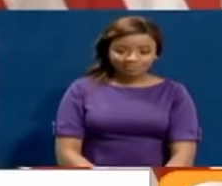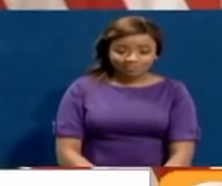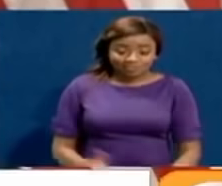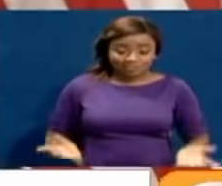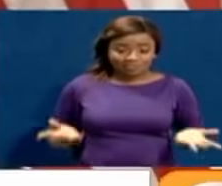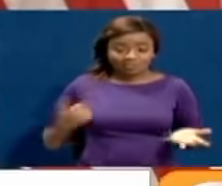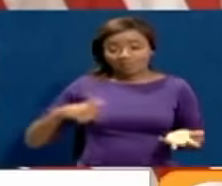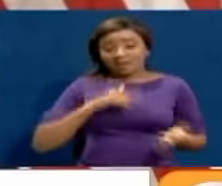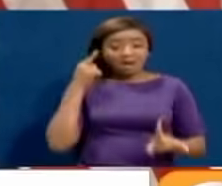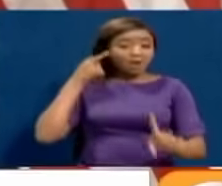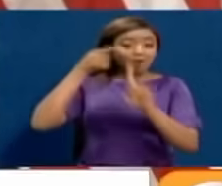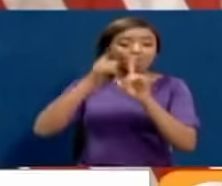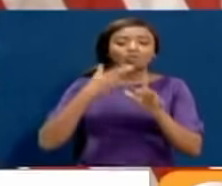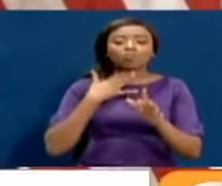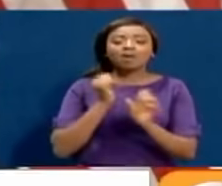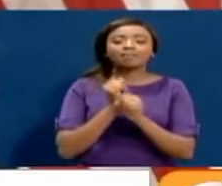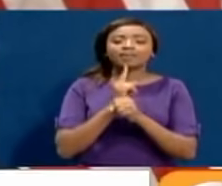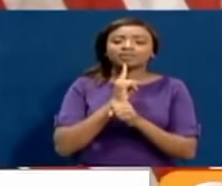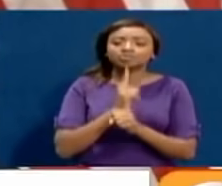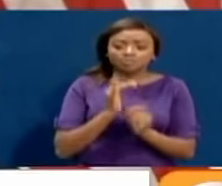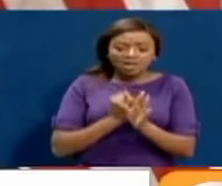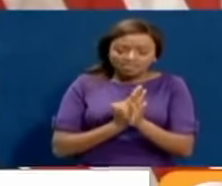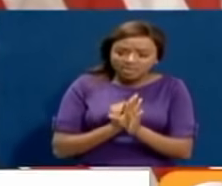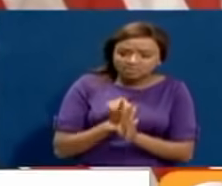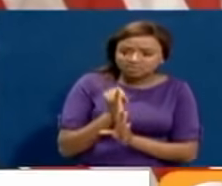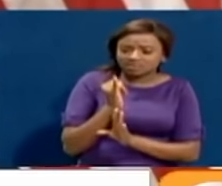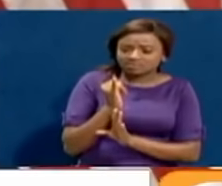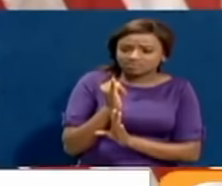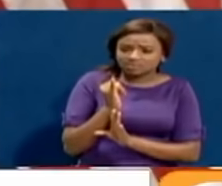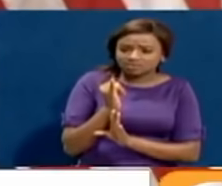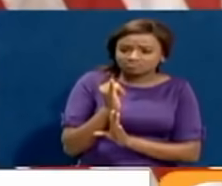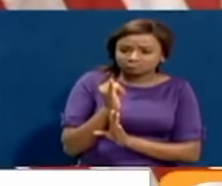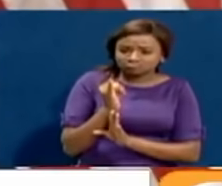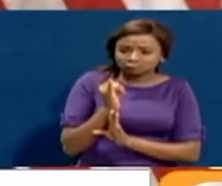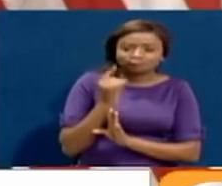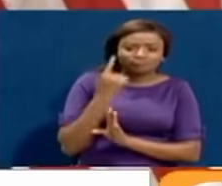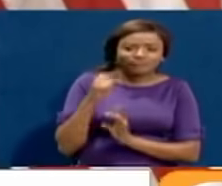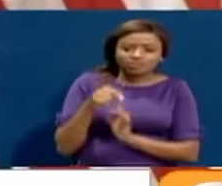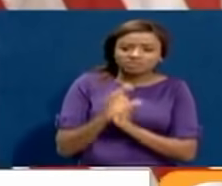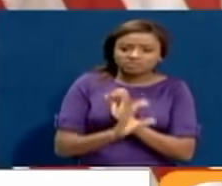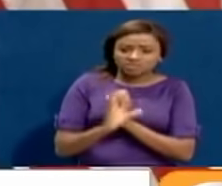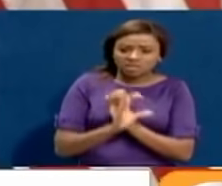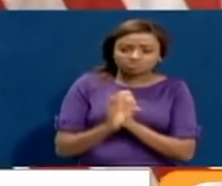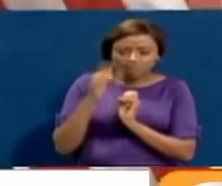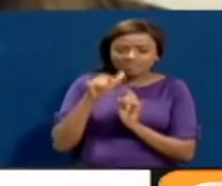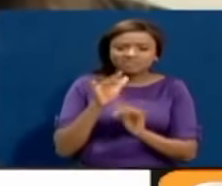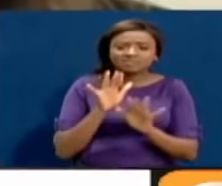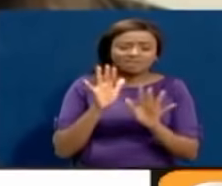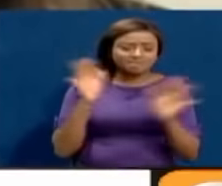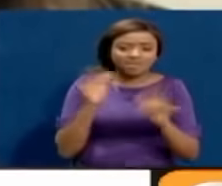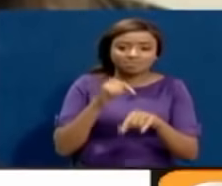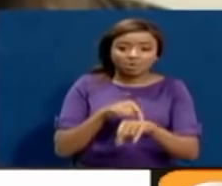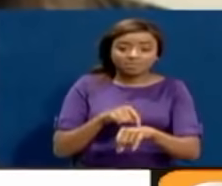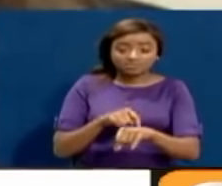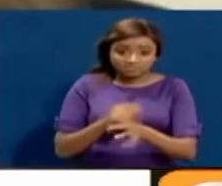So our goal now is to ensure the integrity for the good of this nation. This is a very big moment.